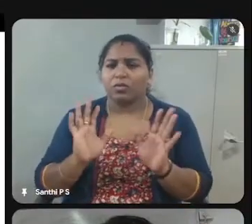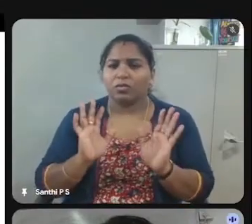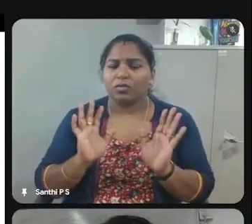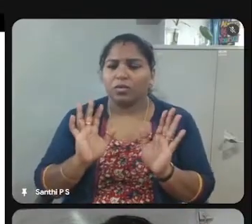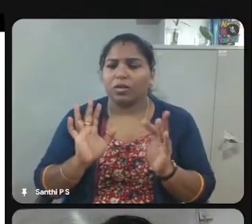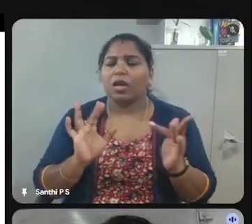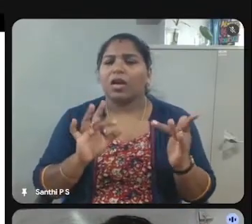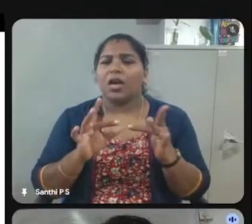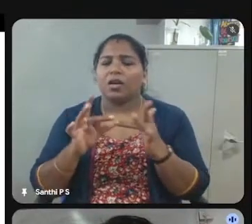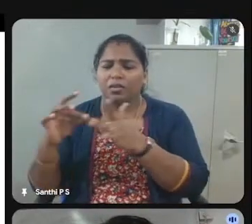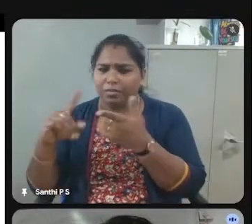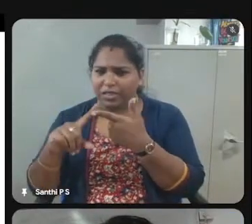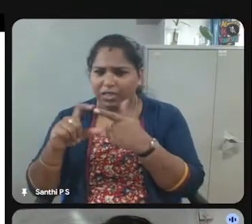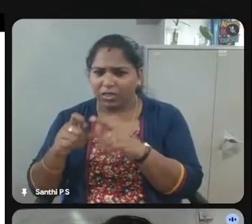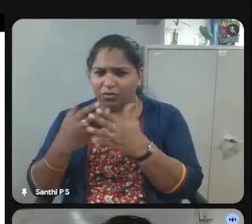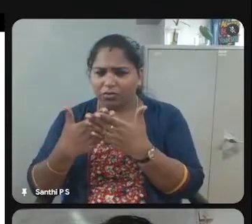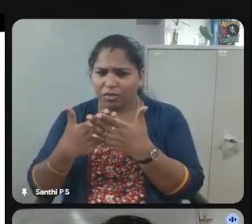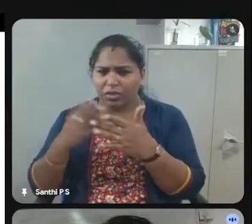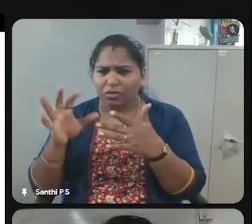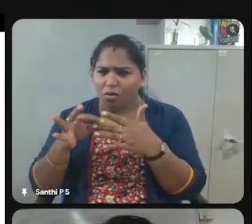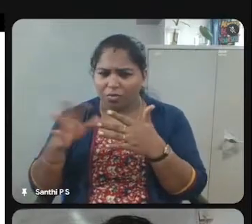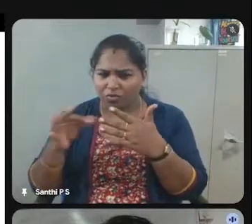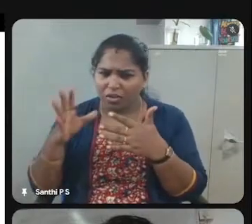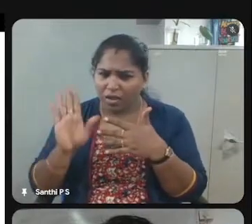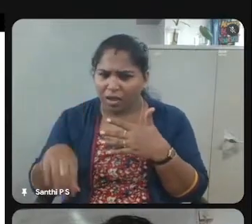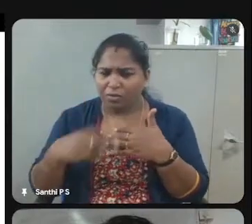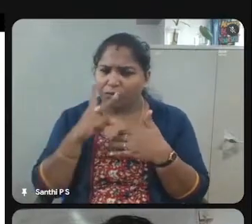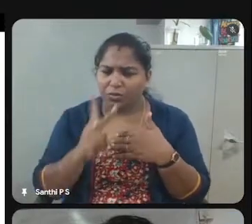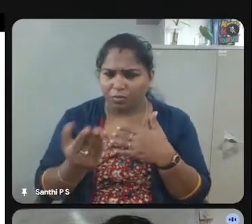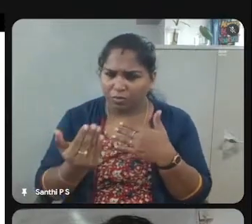എഡ്യൂക്കേഷൻ ഓപ്ഷനോട് ഉണ്ടോന്ന് അന്വേഷിക്കുക. അപ്പൊ സ്പെഷ്യൽ